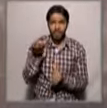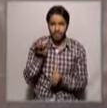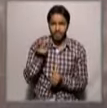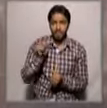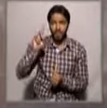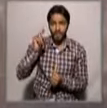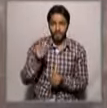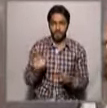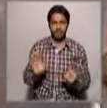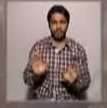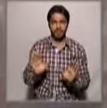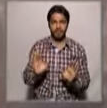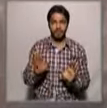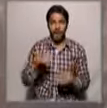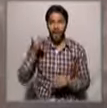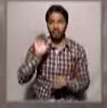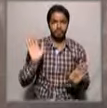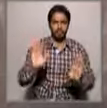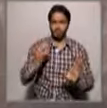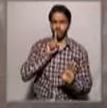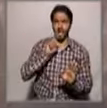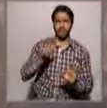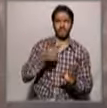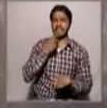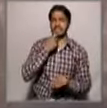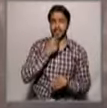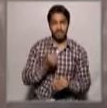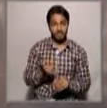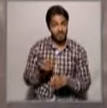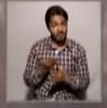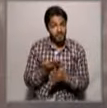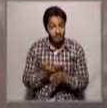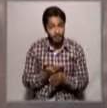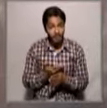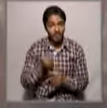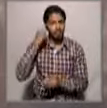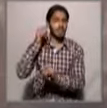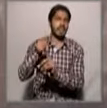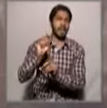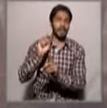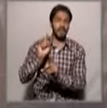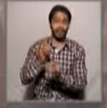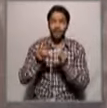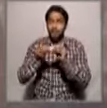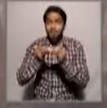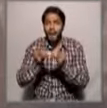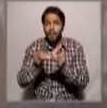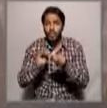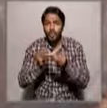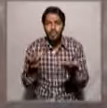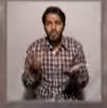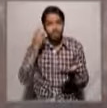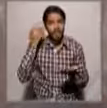يعني ما جبنا بقى أصول السريانية وسألنا أخواننا أصحاب اللغة ما هذا المعنى قال معناها يعني افعل أو لا